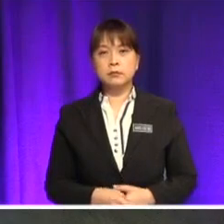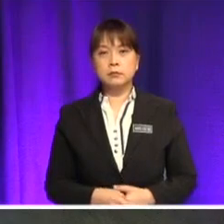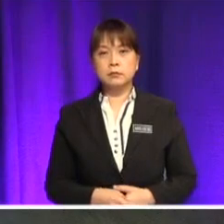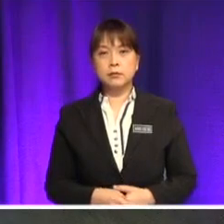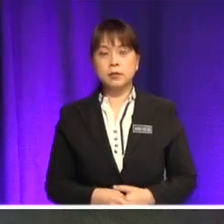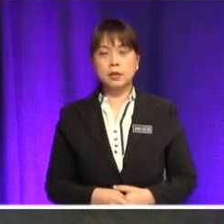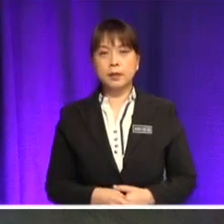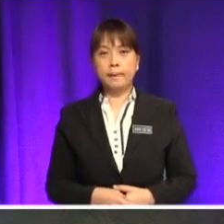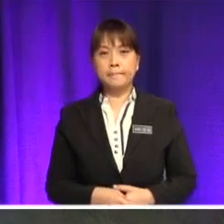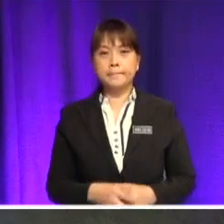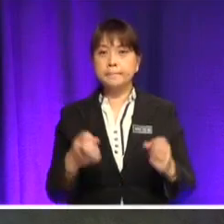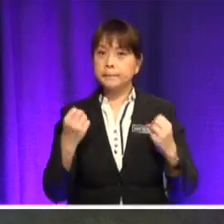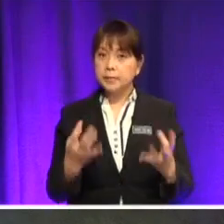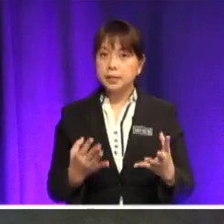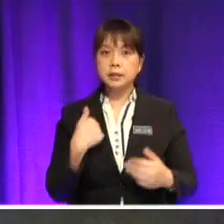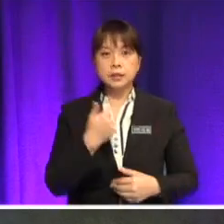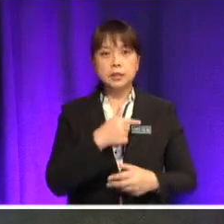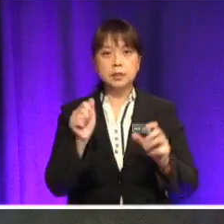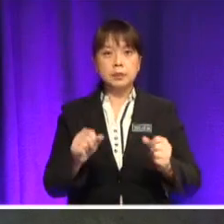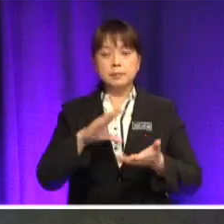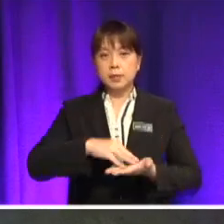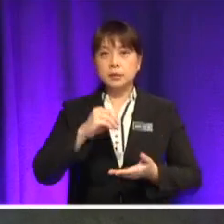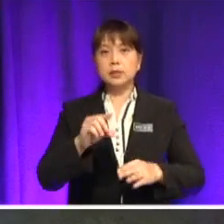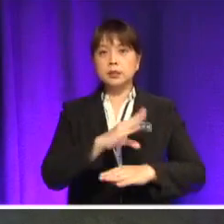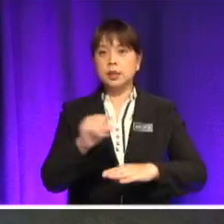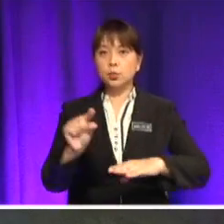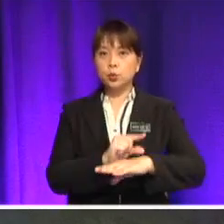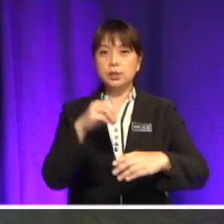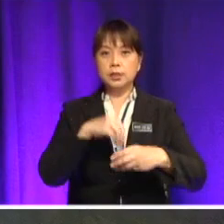aplikasikan dan lebih memahami dalam kehidupan sehari-hari